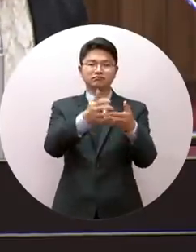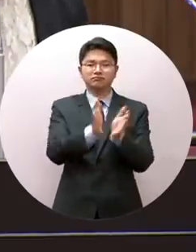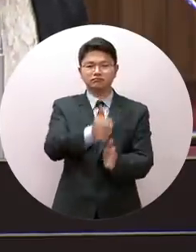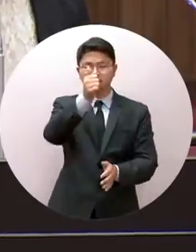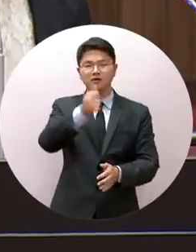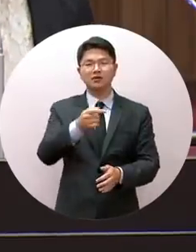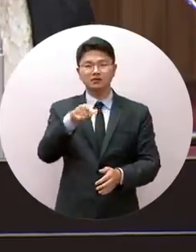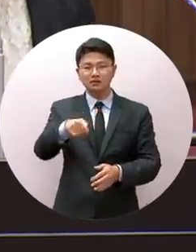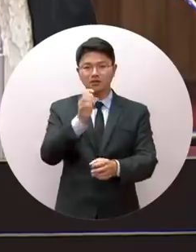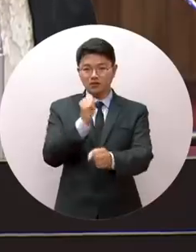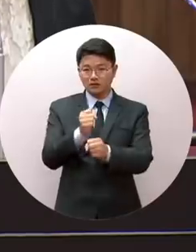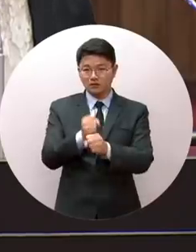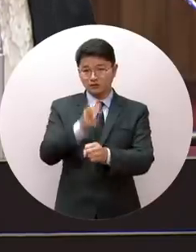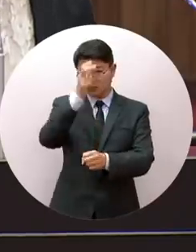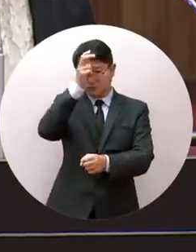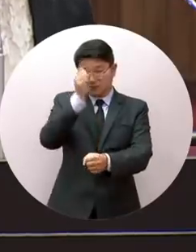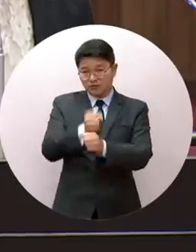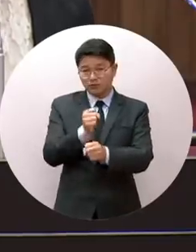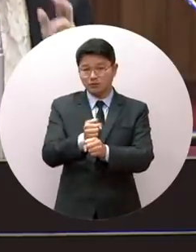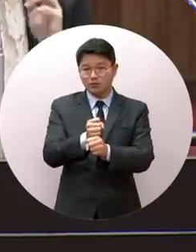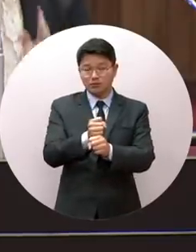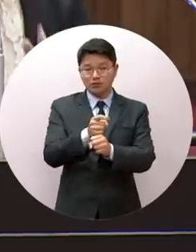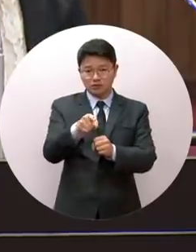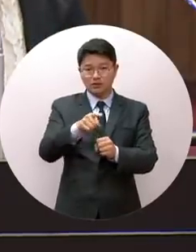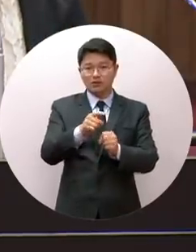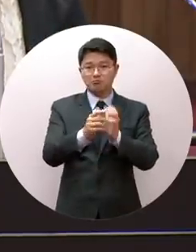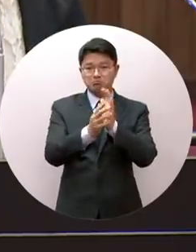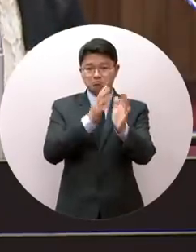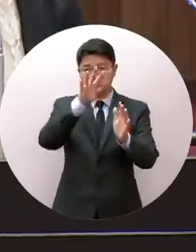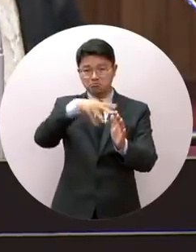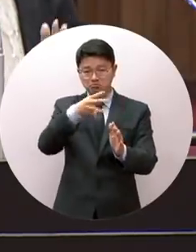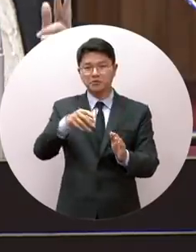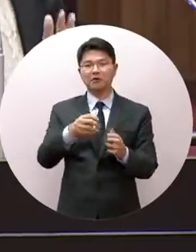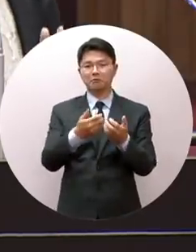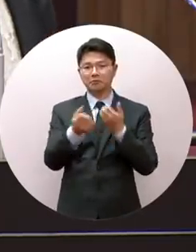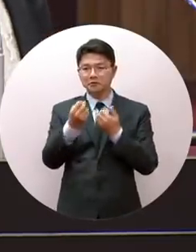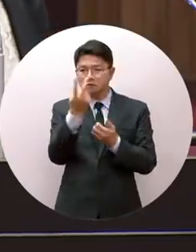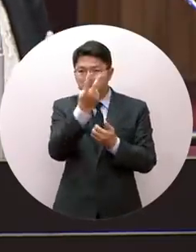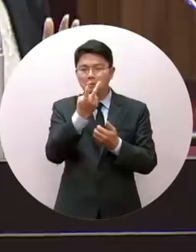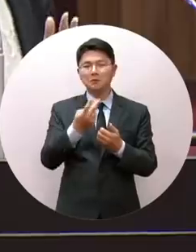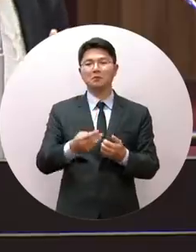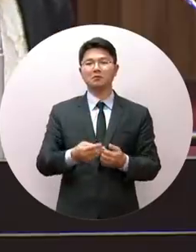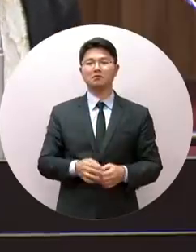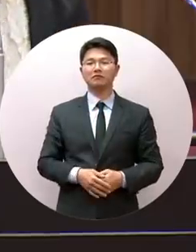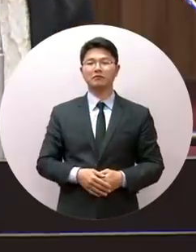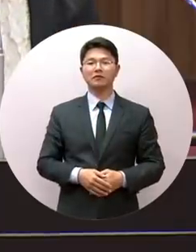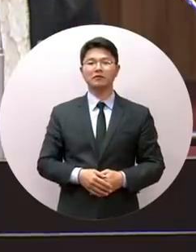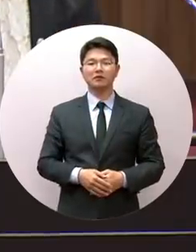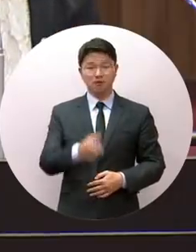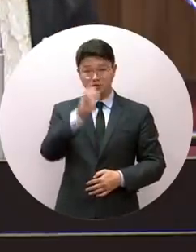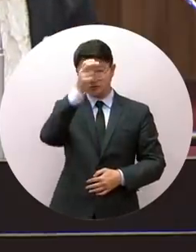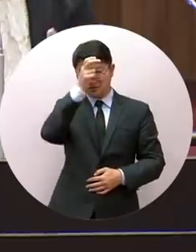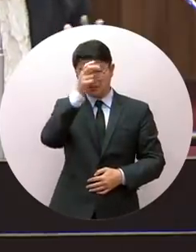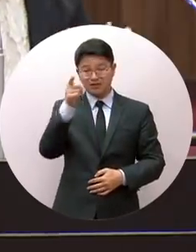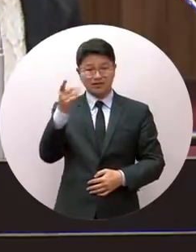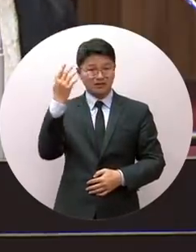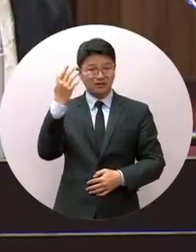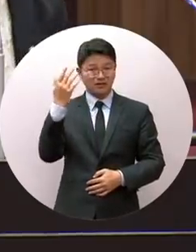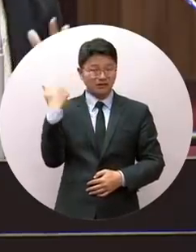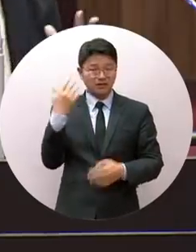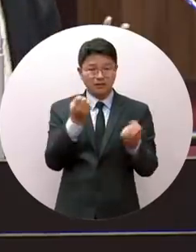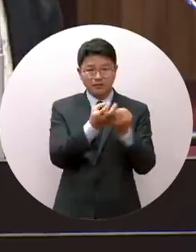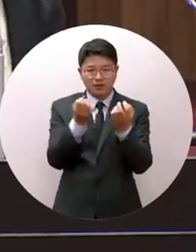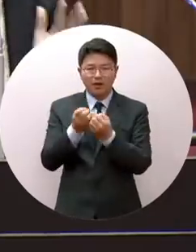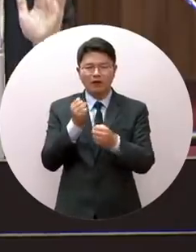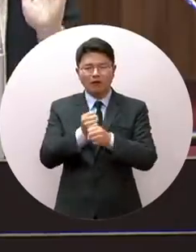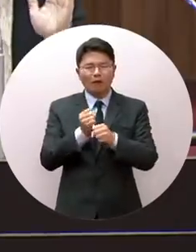跟你讲说，有时候班表常常有两套，我是提醒你这件事情。所以当警察发生自杀事件或过劳的状